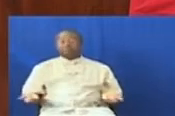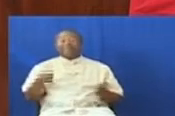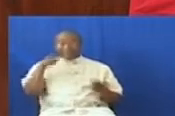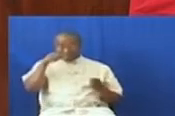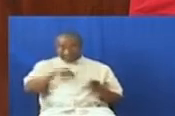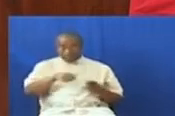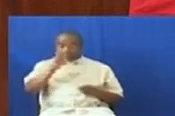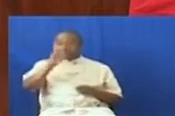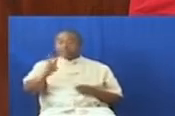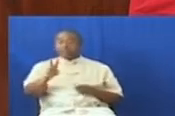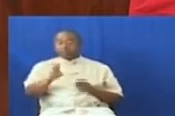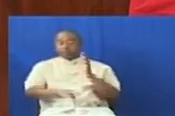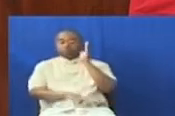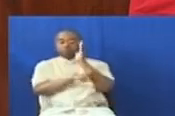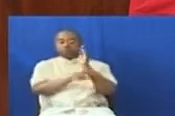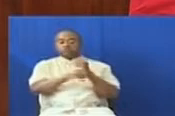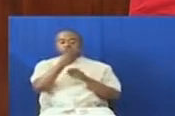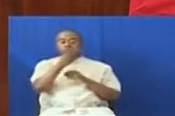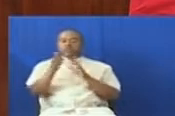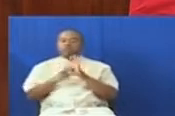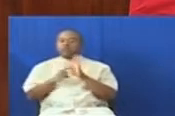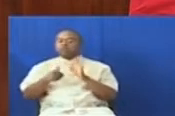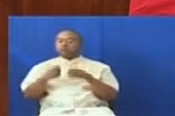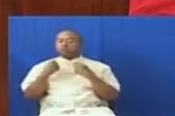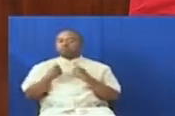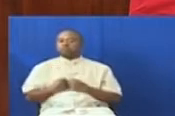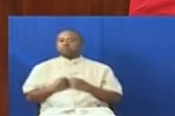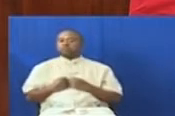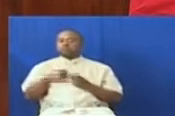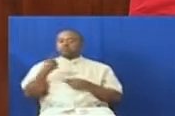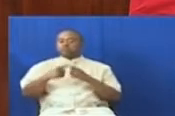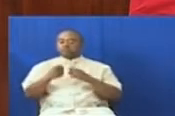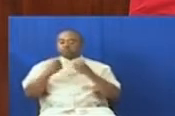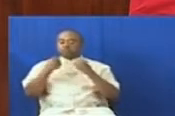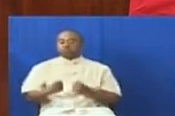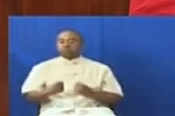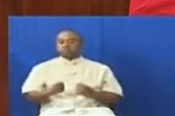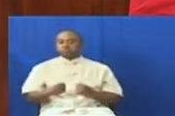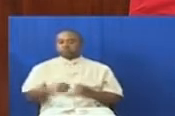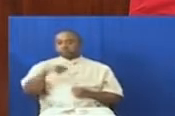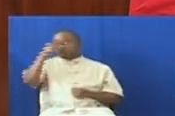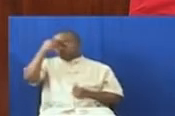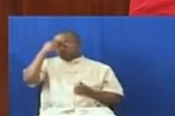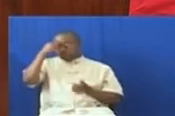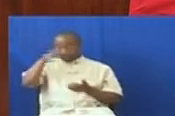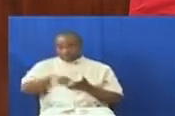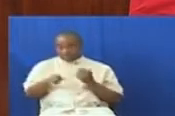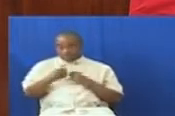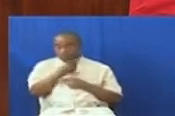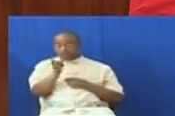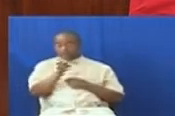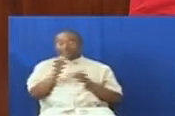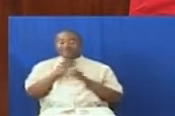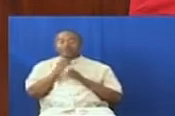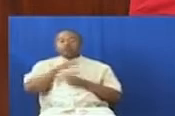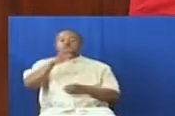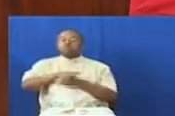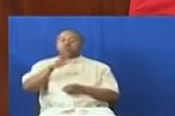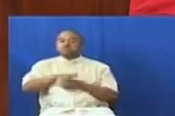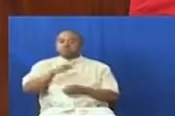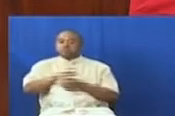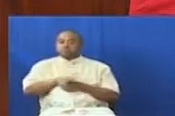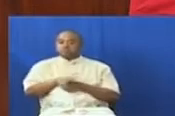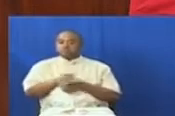miaka 28 na bado kiko imara, kinaendelea kuwa imara, na ndio maana unakuta kelele zinakuwa nyingi kwa